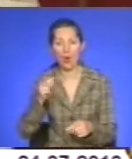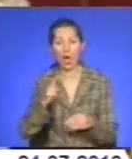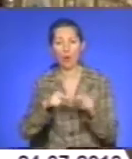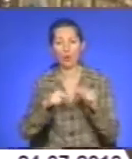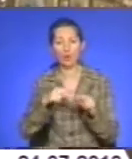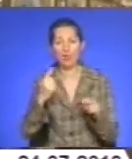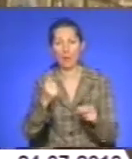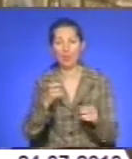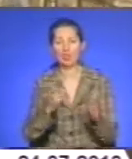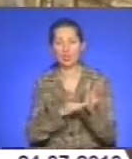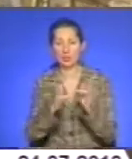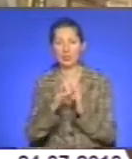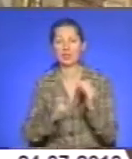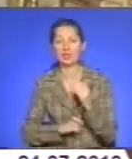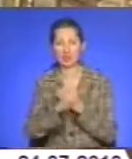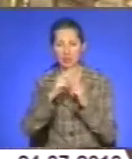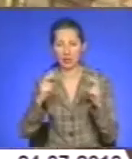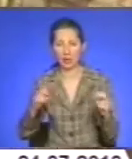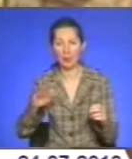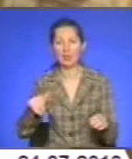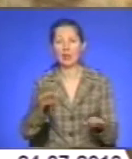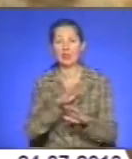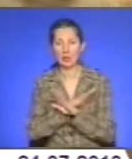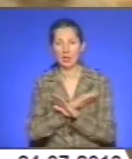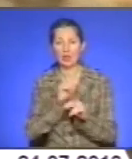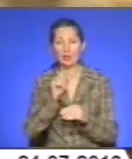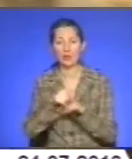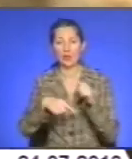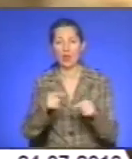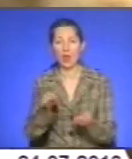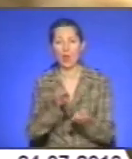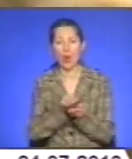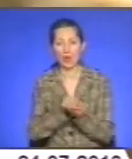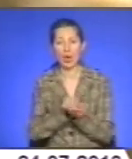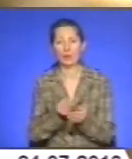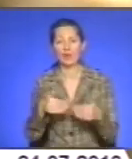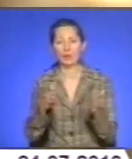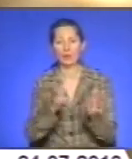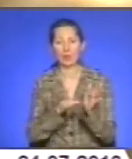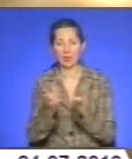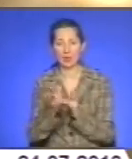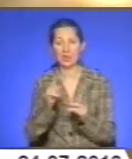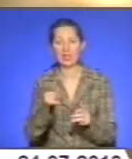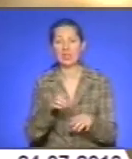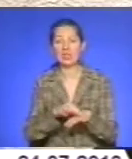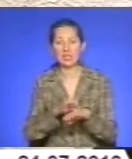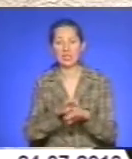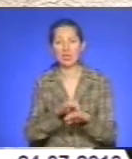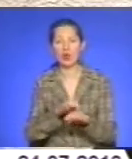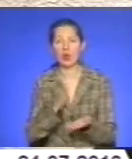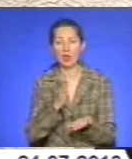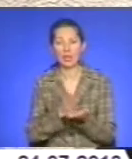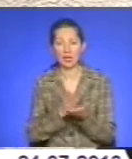Після смерті вона заповідала поховати її відкрито по-християнському, і надлінні мощі спочили в Десятинній церкві в Києві.